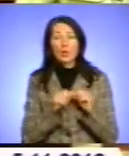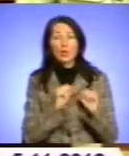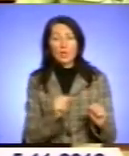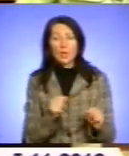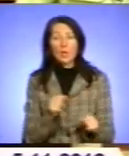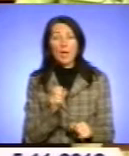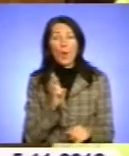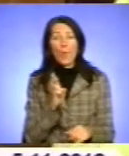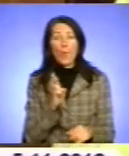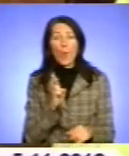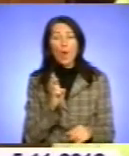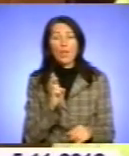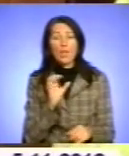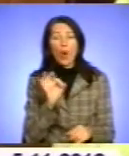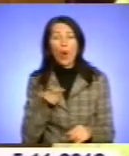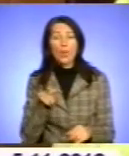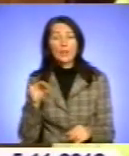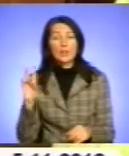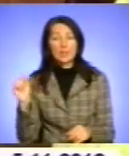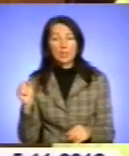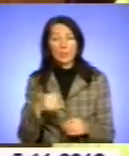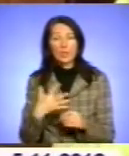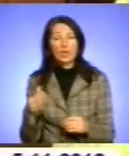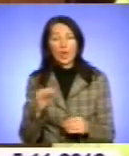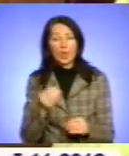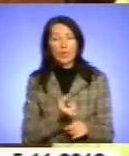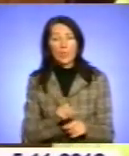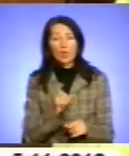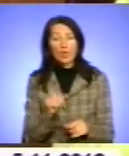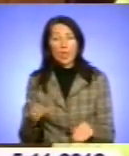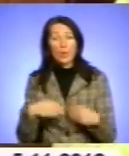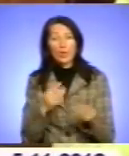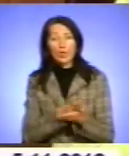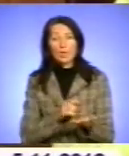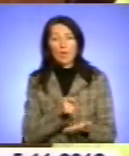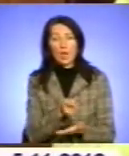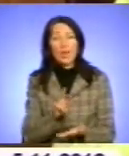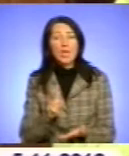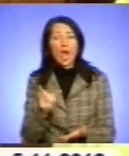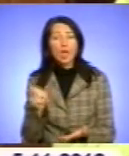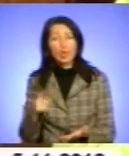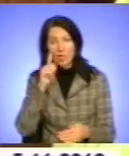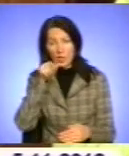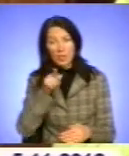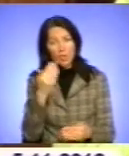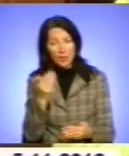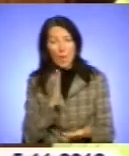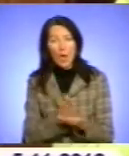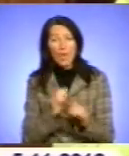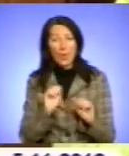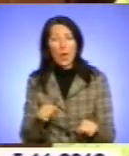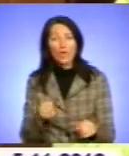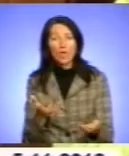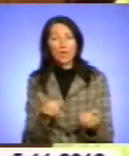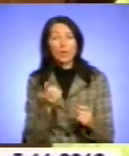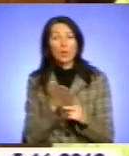Богдана Олексишин. З 15 жовтня більше людей подаються заяви, а як людині знати, що чи вона має право на отримання субсидій?